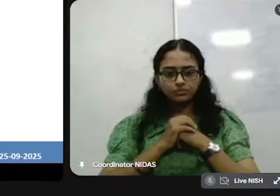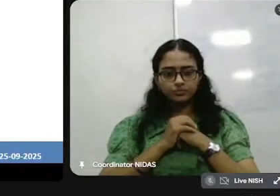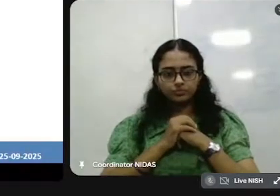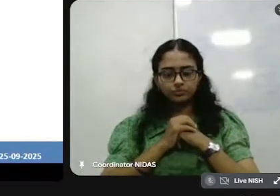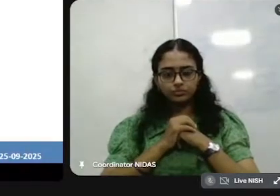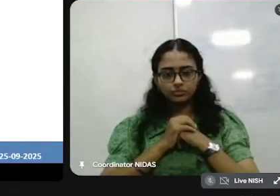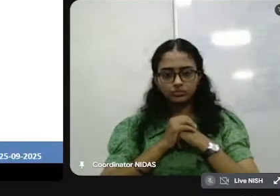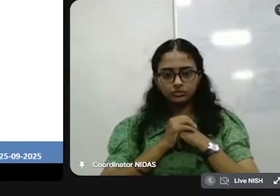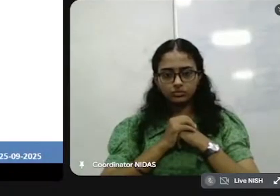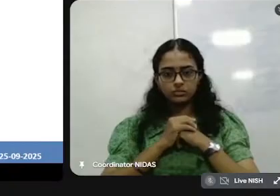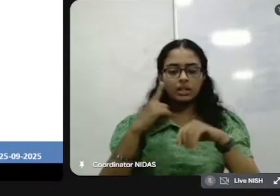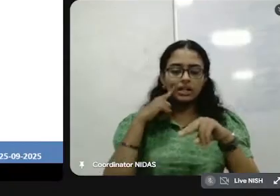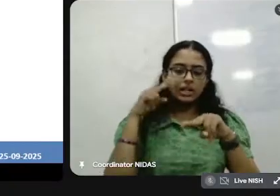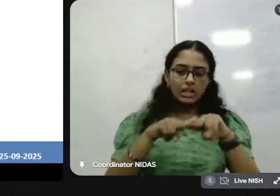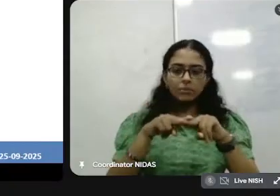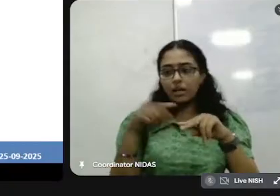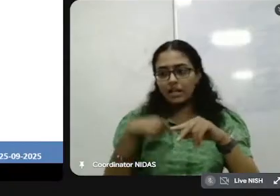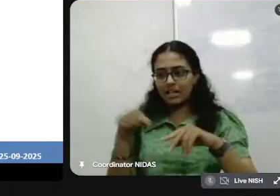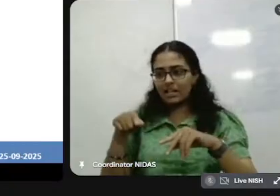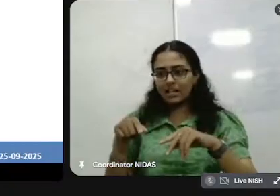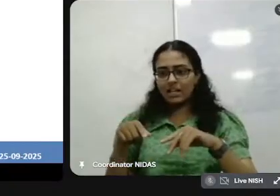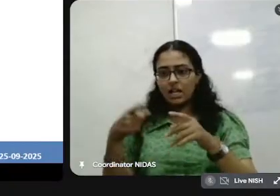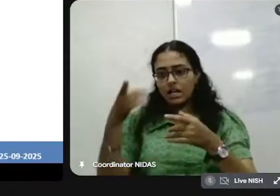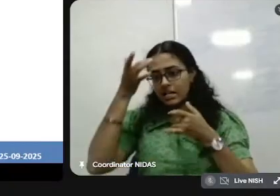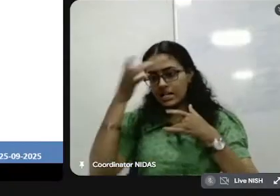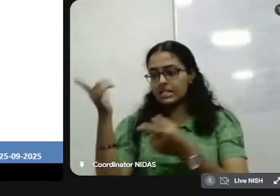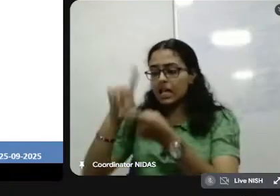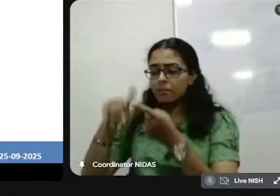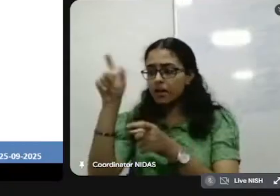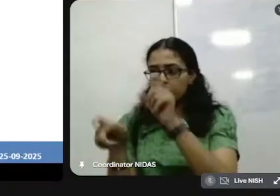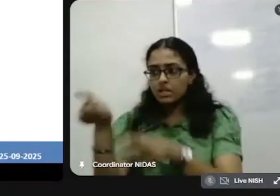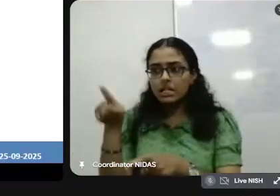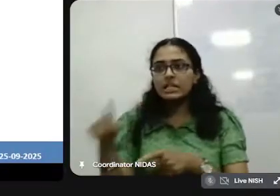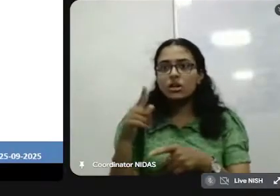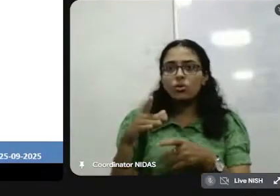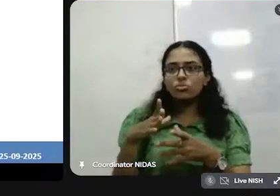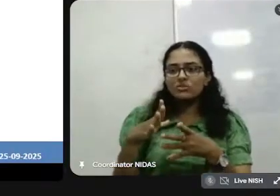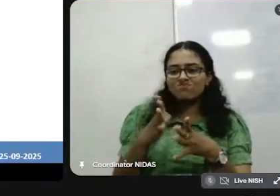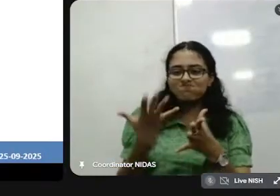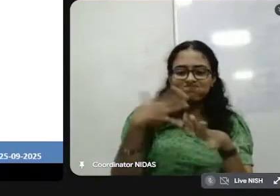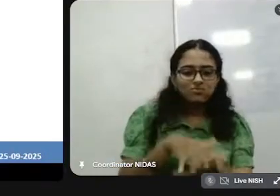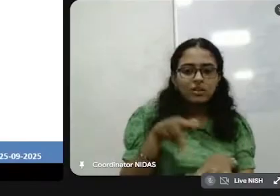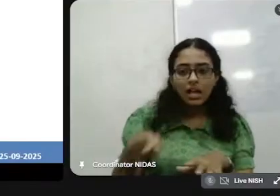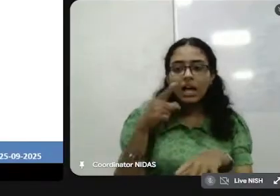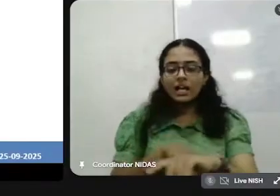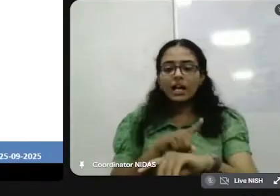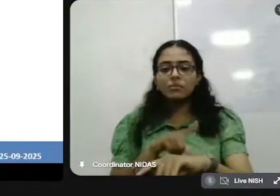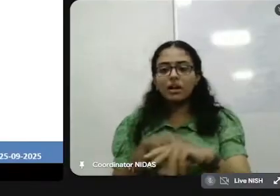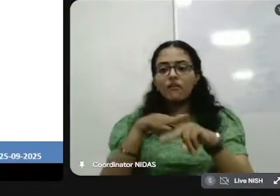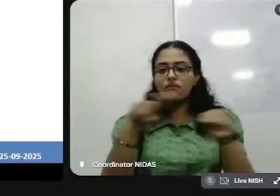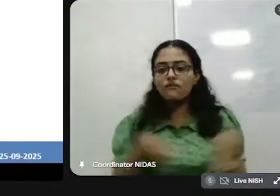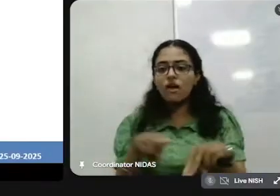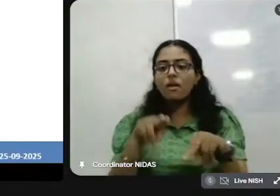ഇനി നമ്മൾ സ്ട്രോക്ക് വന്ന ആളോട് ഇടപെടുമ്പോൾ കുടുംബങ്ങൾ എന്തൊക്കെയാണ് ശ്രദ്ധിക്കേണ്ടത് എന്നുള്ളതാണ് അടുത്ത് നോക്കുന്നത്. അപ്പൊ ഞാൻ മുമ്പേ പറഞ്ഞ പോലെ